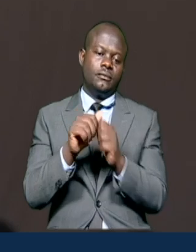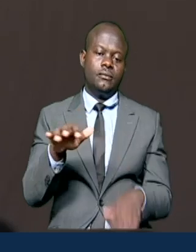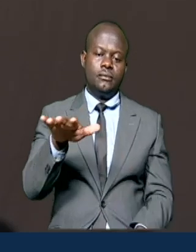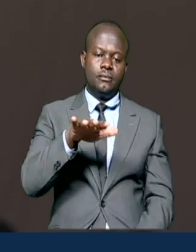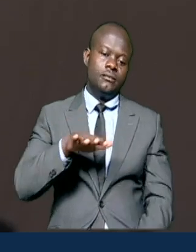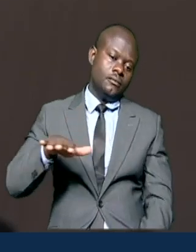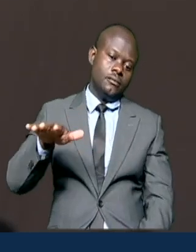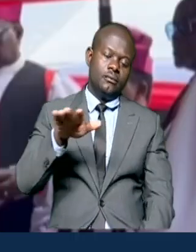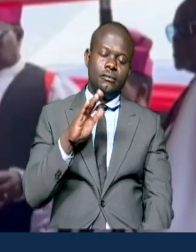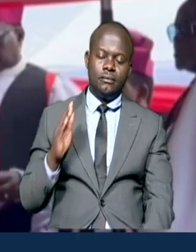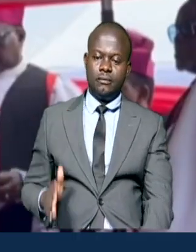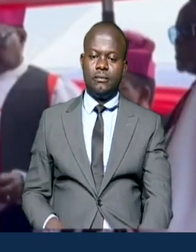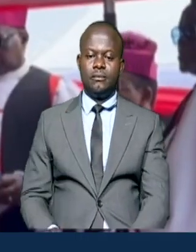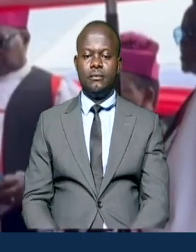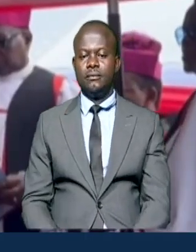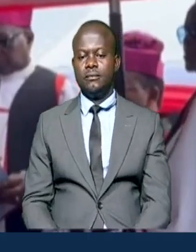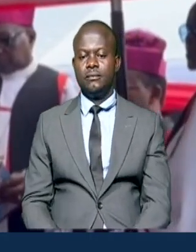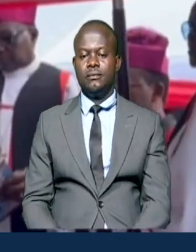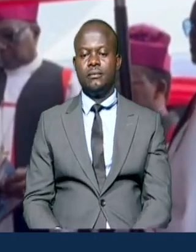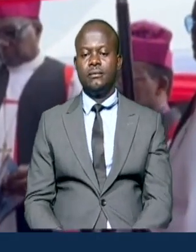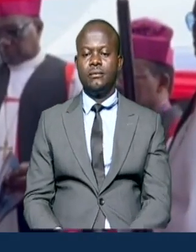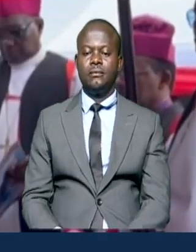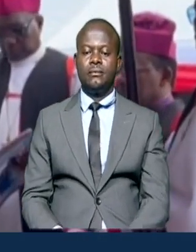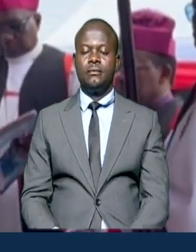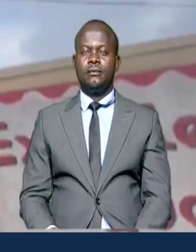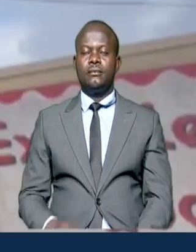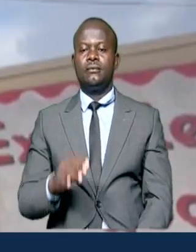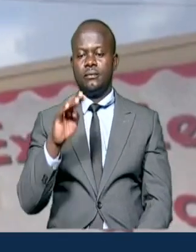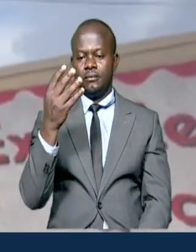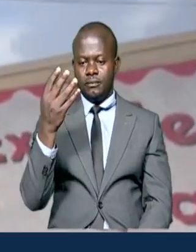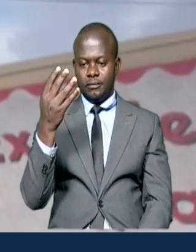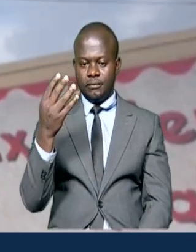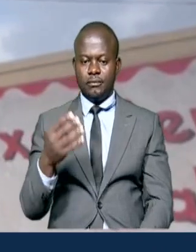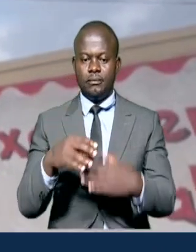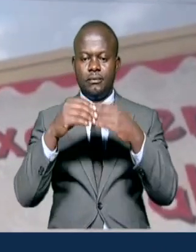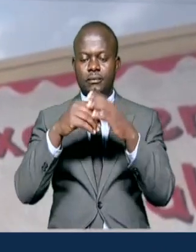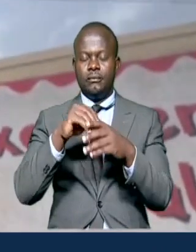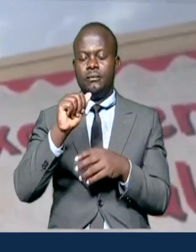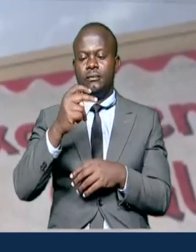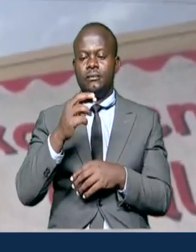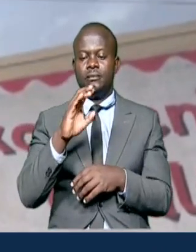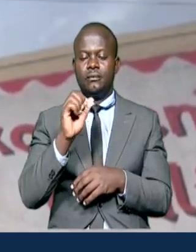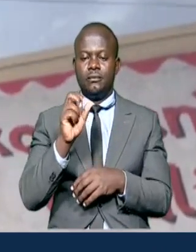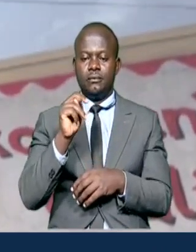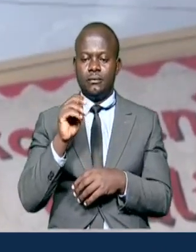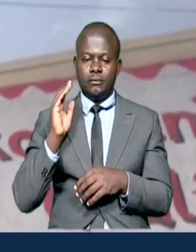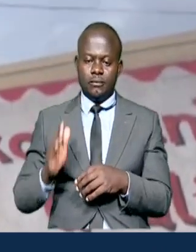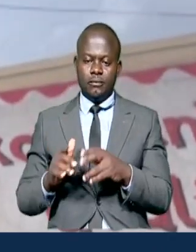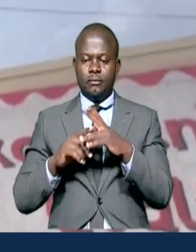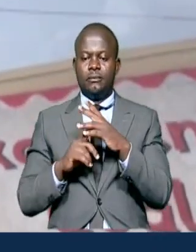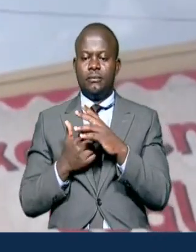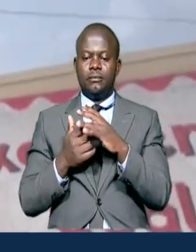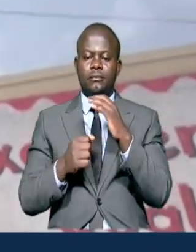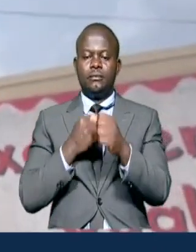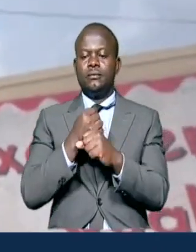diyoseze ya Butare. Musenyeri Nshimyimana abaye musenyeri wa kane ugiye kuyobora itorero Anglikani ry'u Rwanda diyoseze ya Butare kuva yashingwa